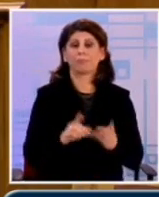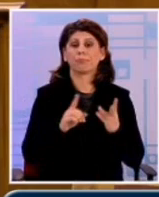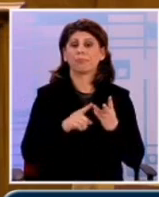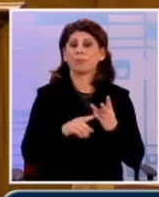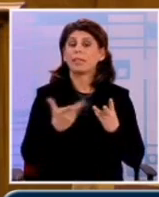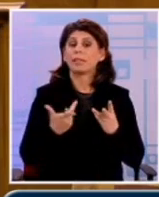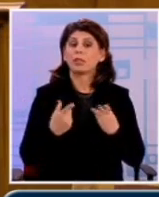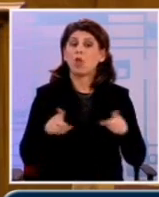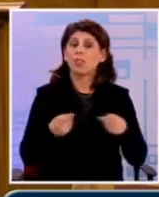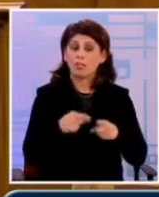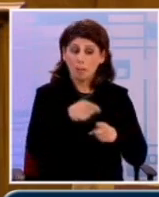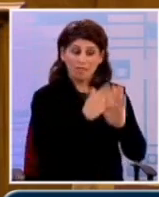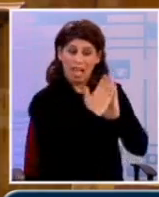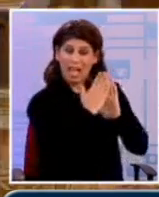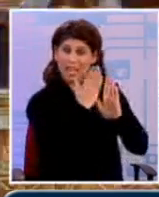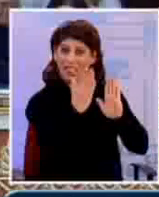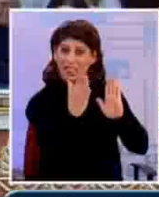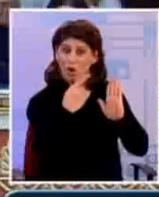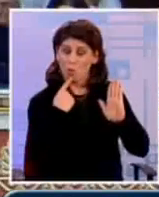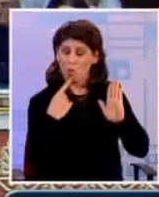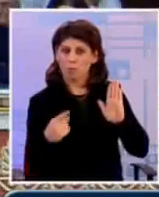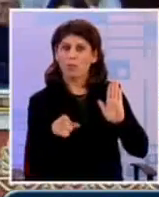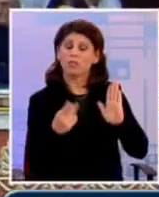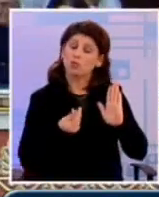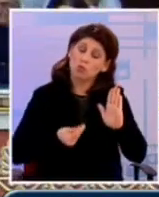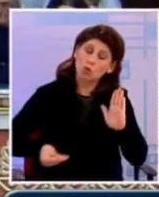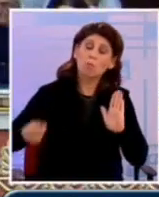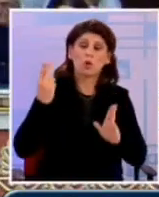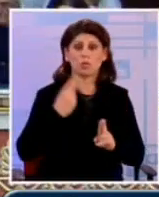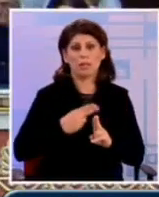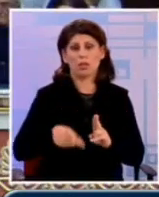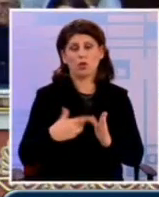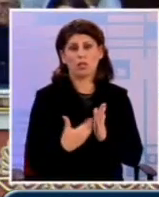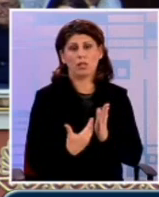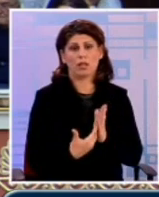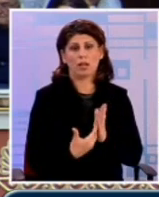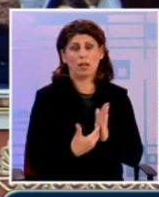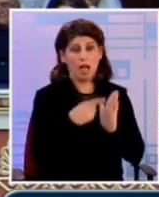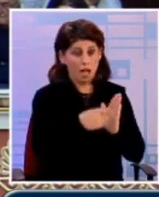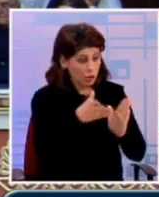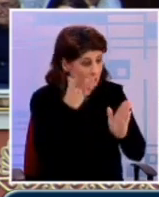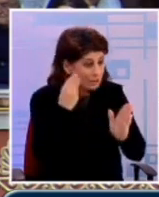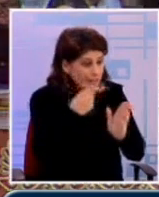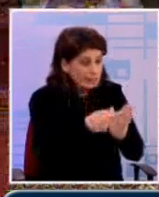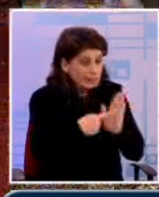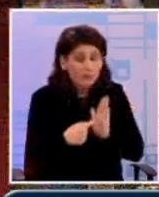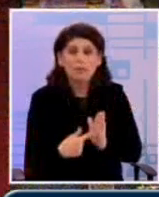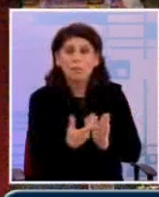από αυτά τα αρχεία που σας ανέφερα, και εδώ είναι ίσως και το πιο σημαντικό στοιχείο, να αποτελέσει